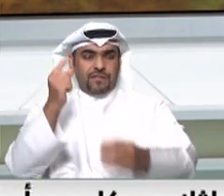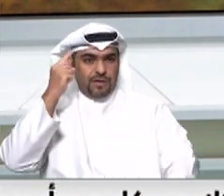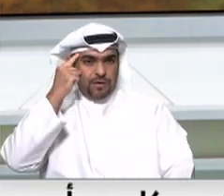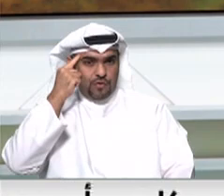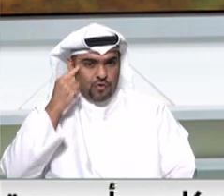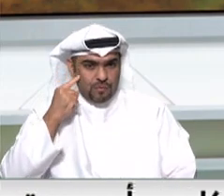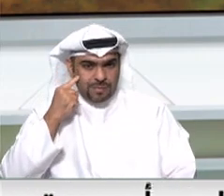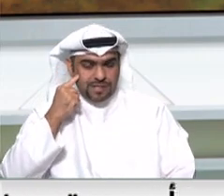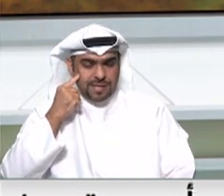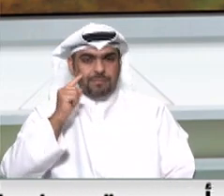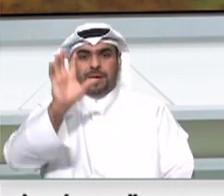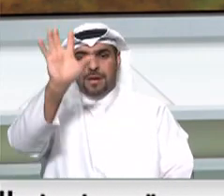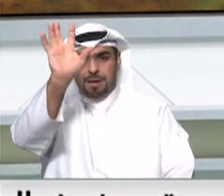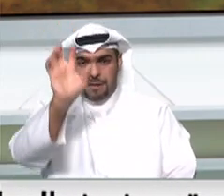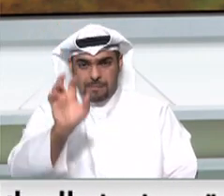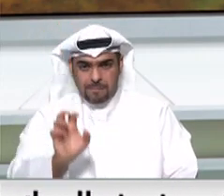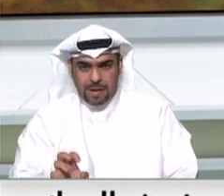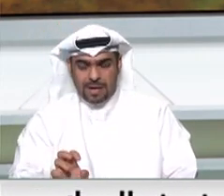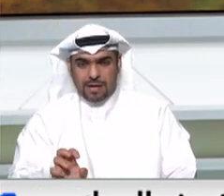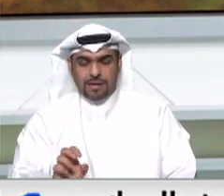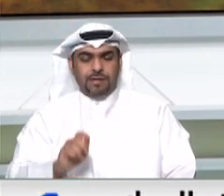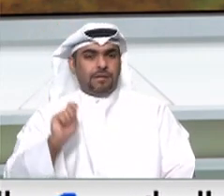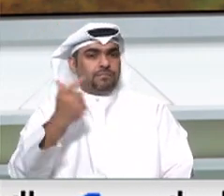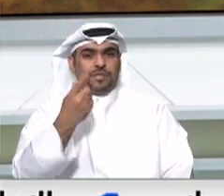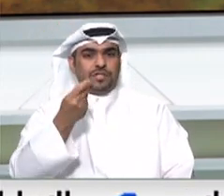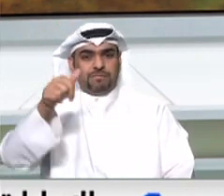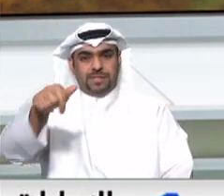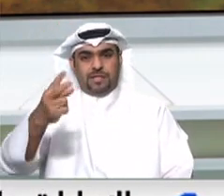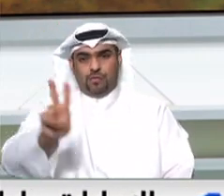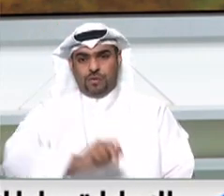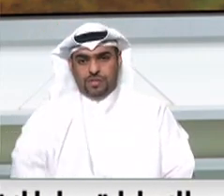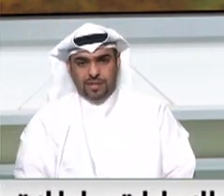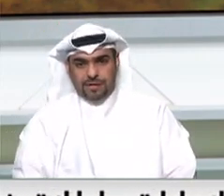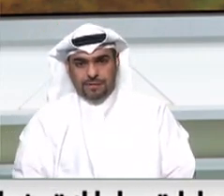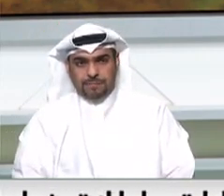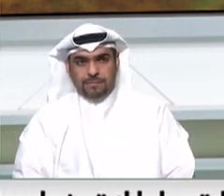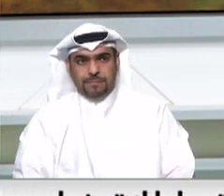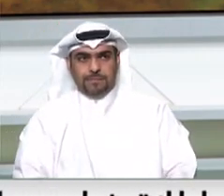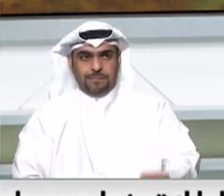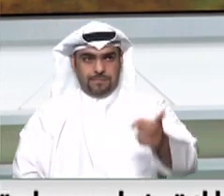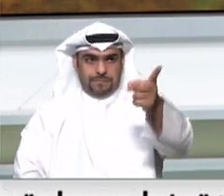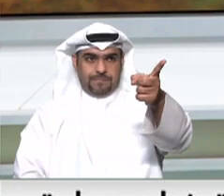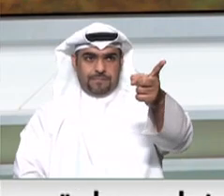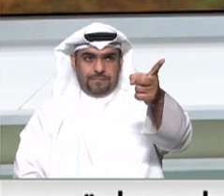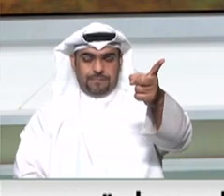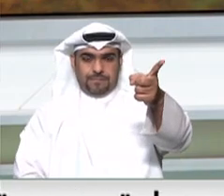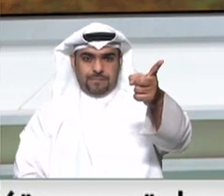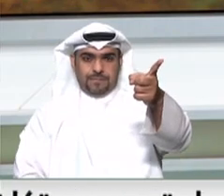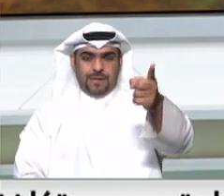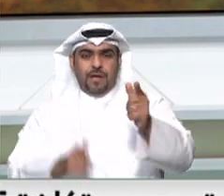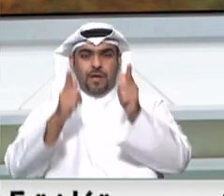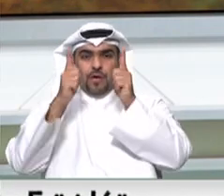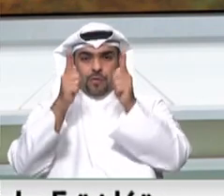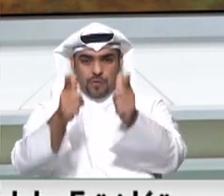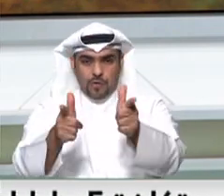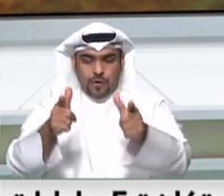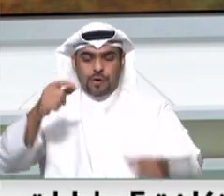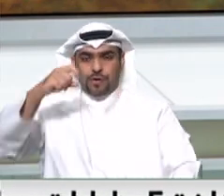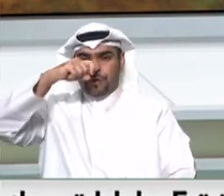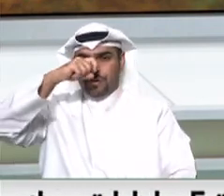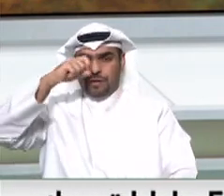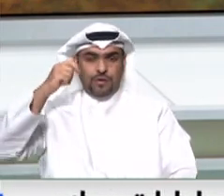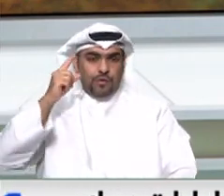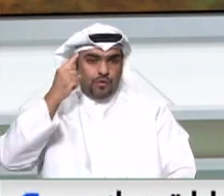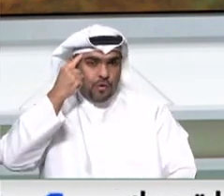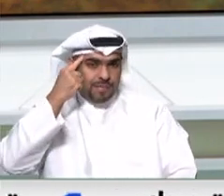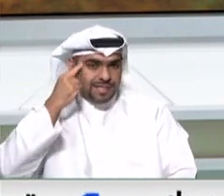من 6 ل 26 كيلومتر في الساعة. حالة الطقس بعد منتصف نهار يوم السبت إن شاء الله